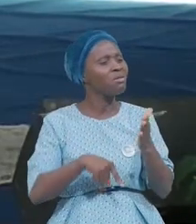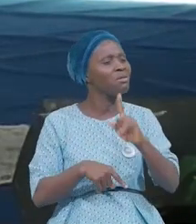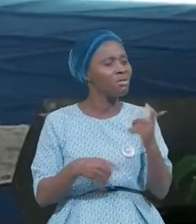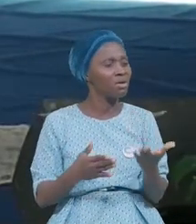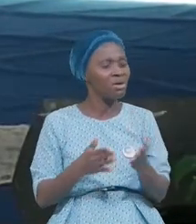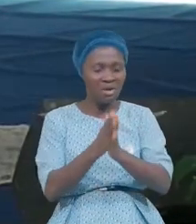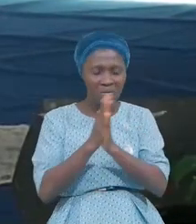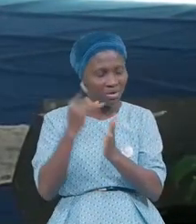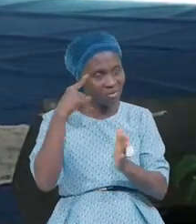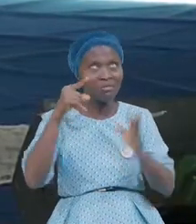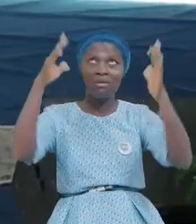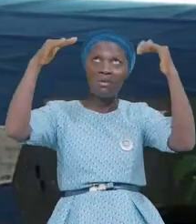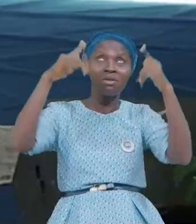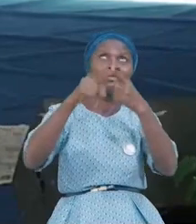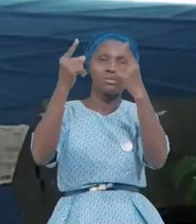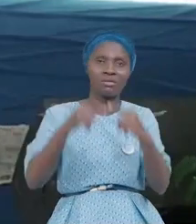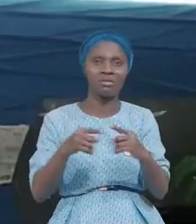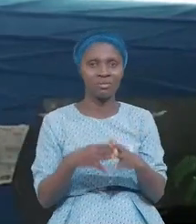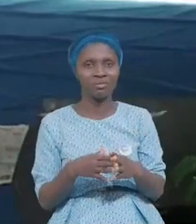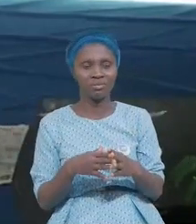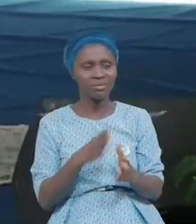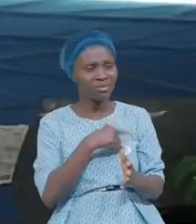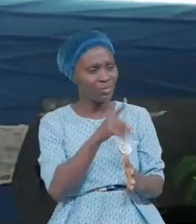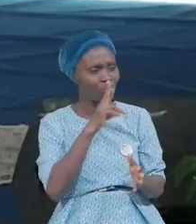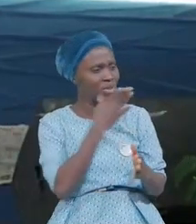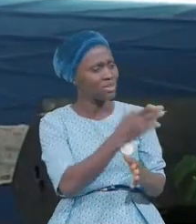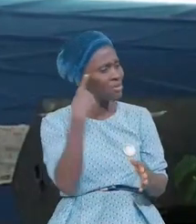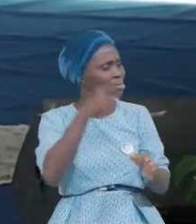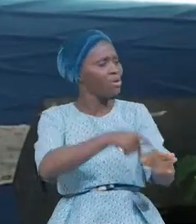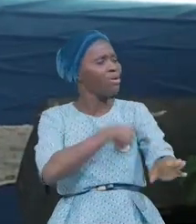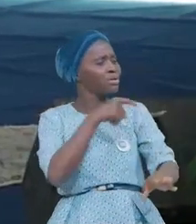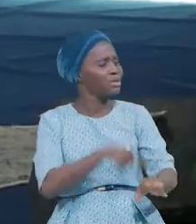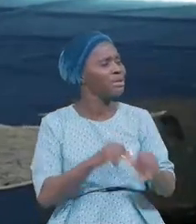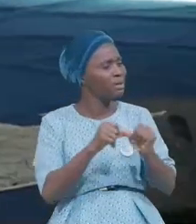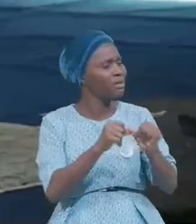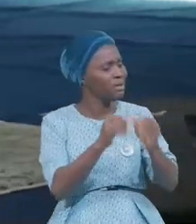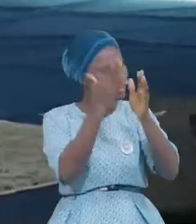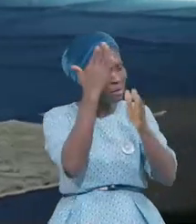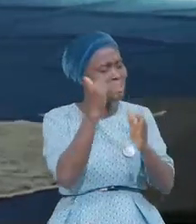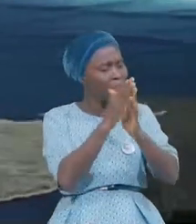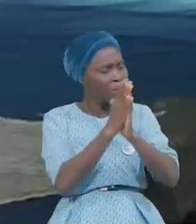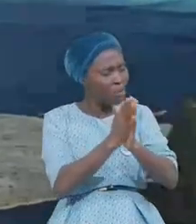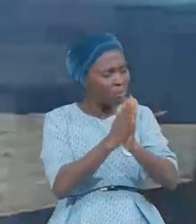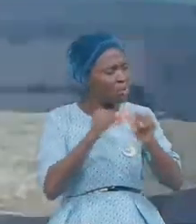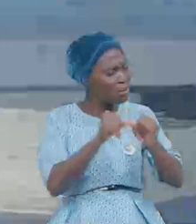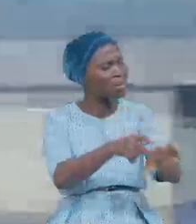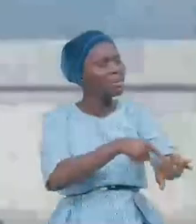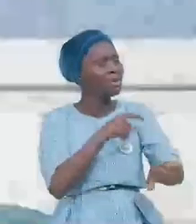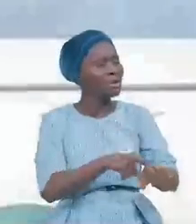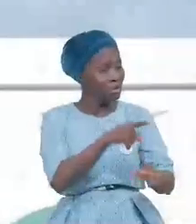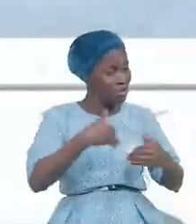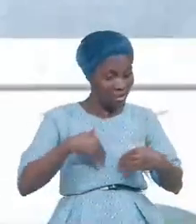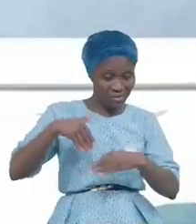Est-ce que tu n'es pas fatigué? Tu restes là et tu es là depuis longtemps. Non. Et tu envoies ton serviteur, va et